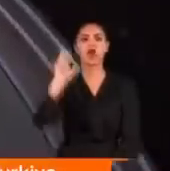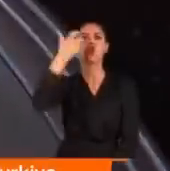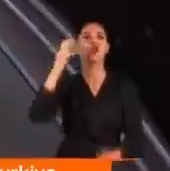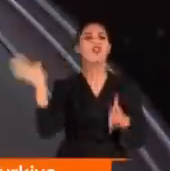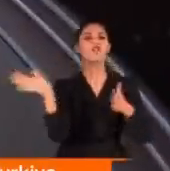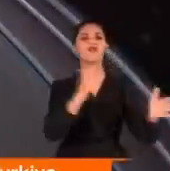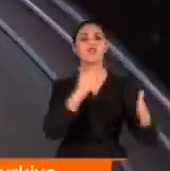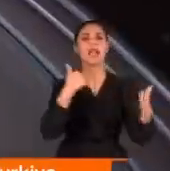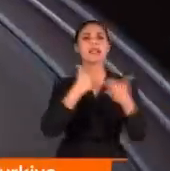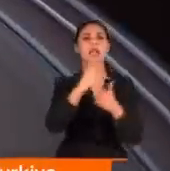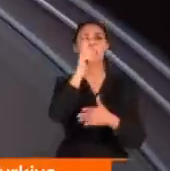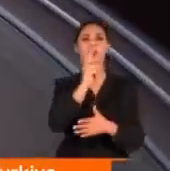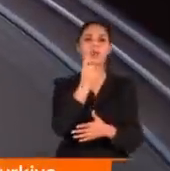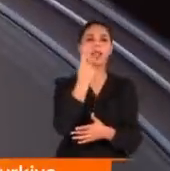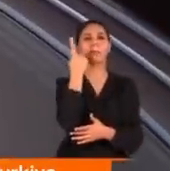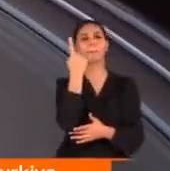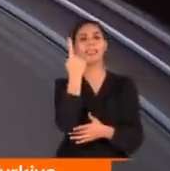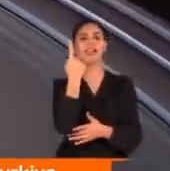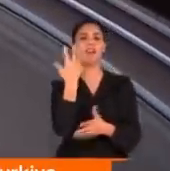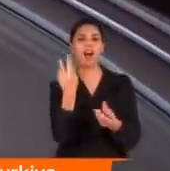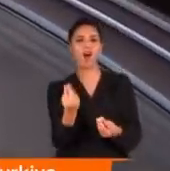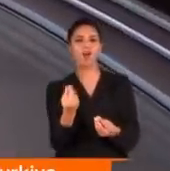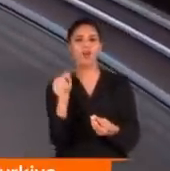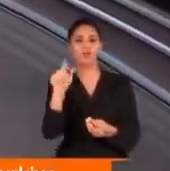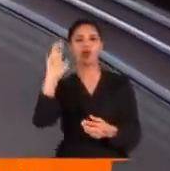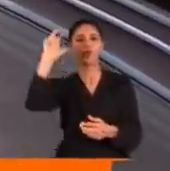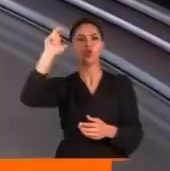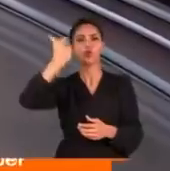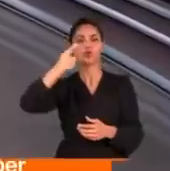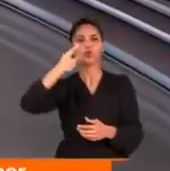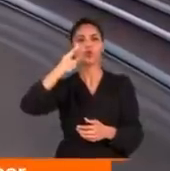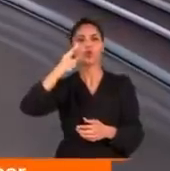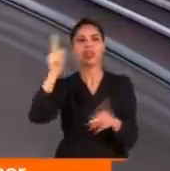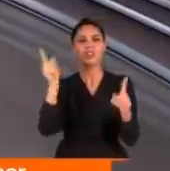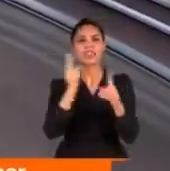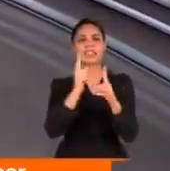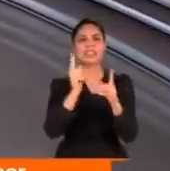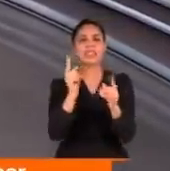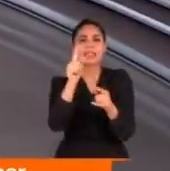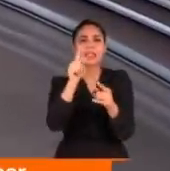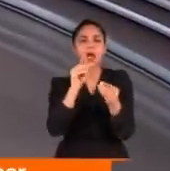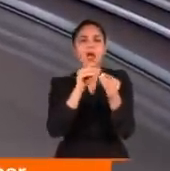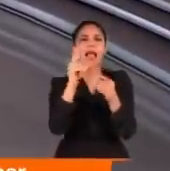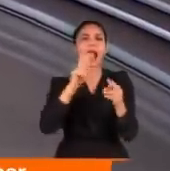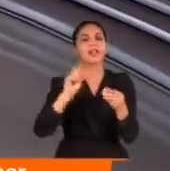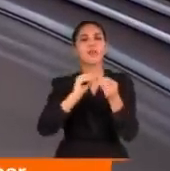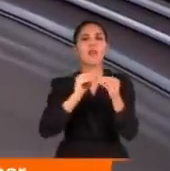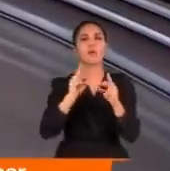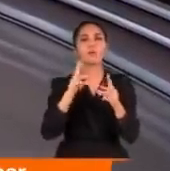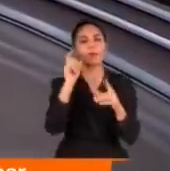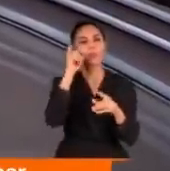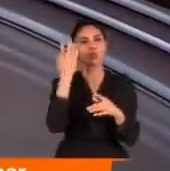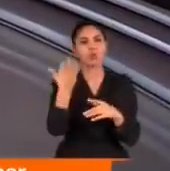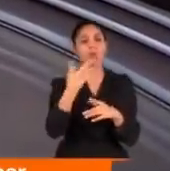Güneş fırtınaları yaklaşık 100 yılda bir meydana geliyor. Bunu güneşin manyetik alanında yaşanan bir kısa devre gibi düşünebilirsiniz. Birçok etkisi var